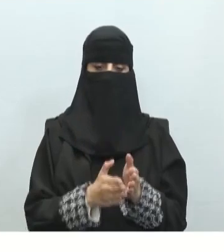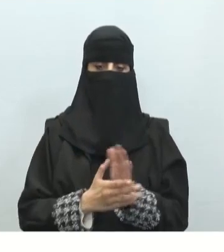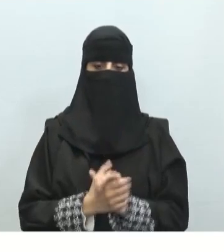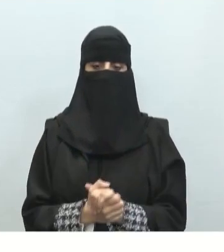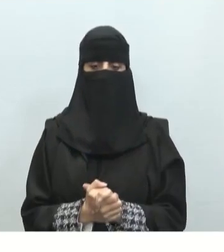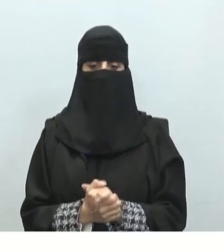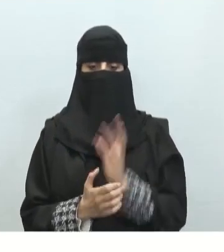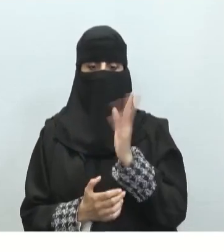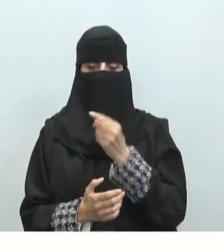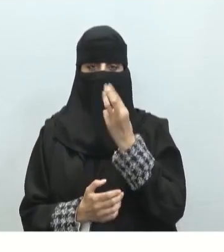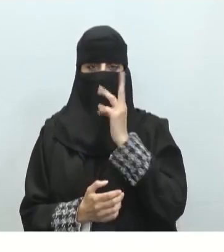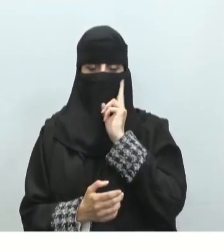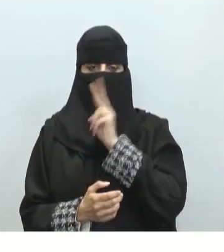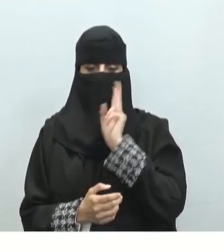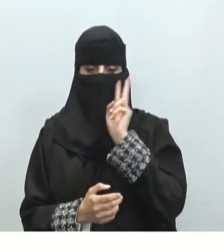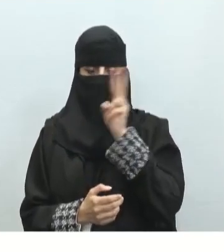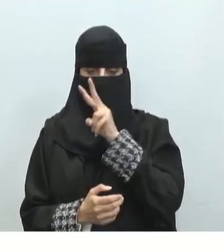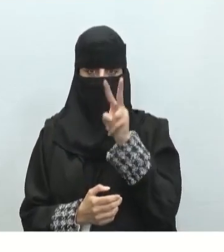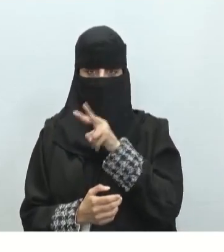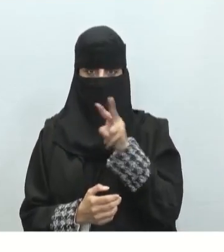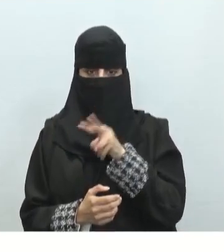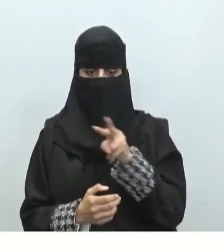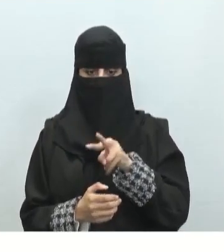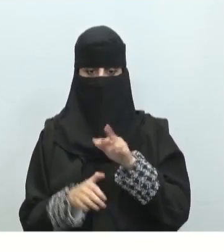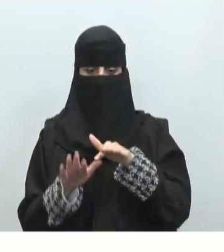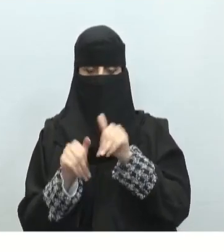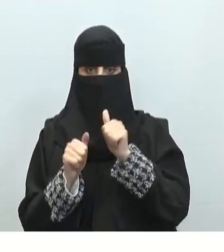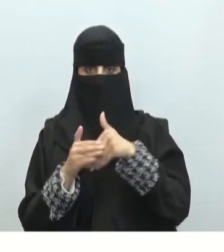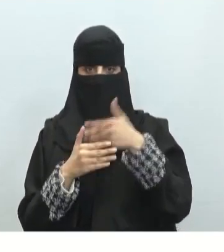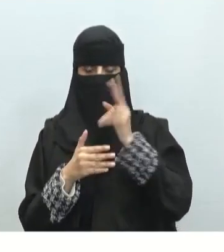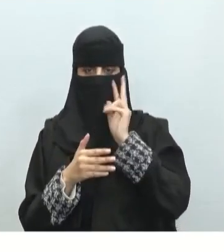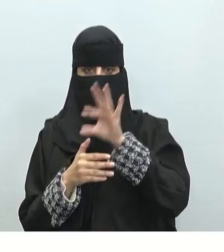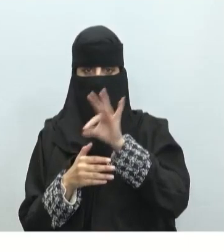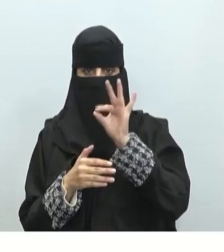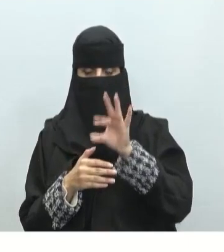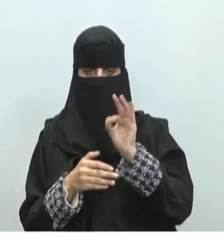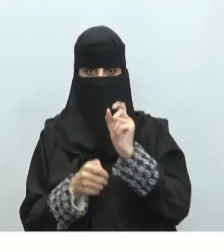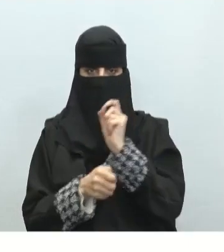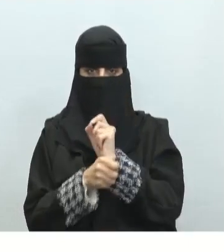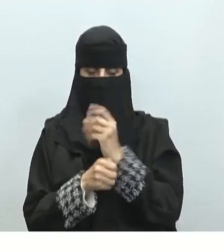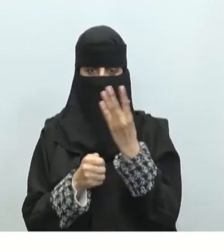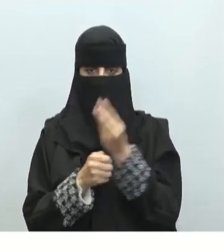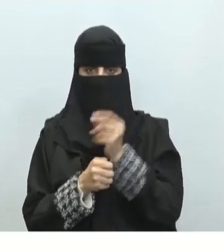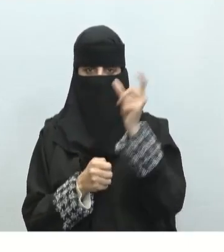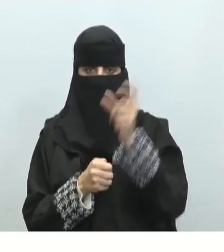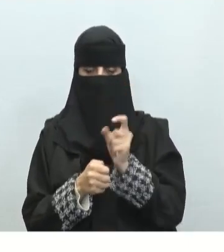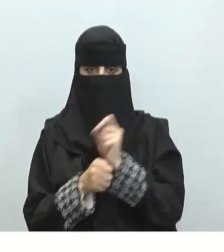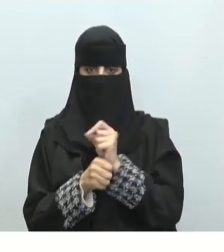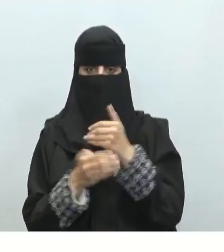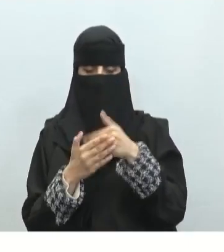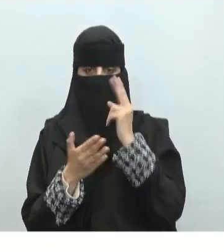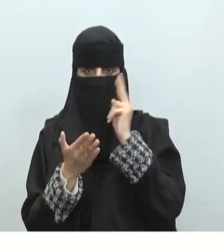الفاعل اقرا الفقره الاتيه واحدد الفعل والفاعل وانطق ما نطقا